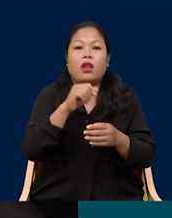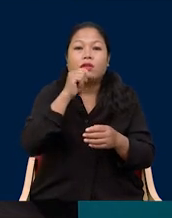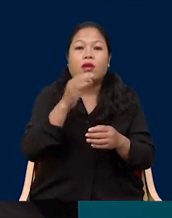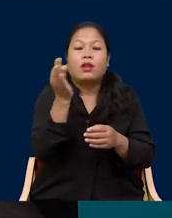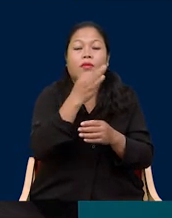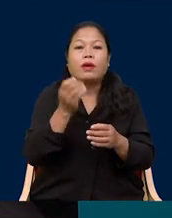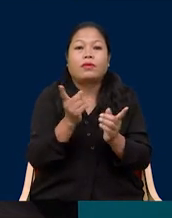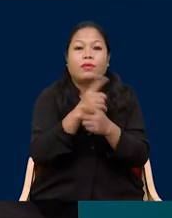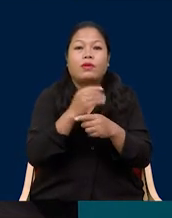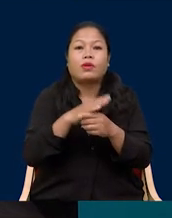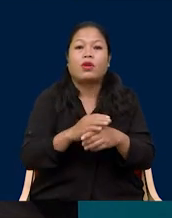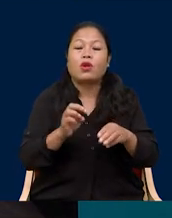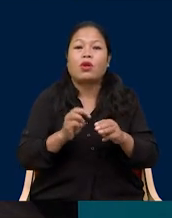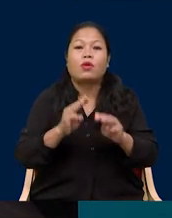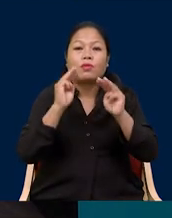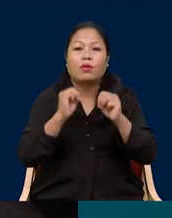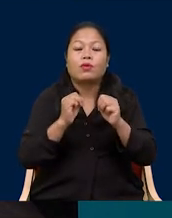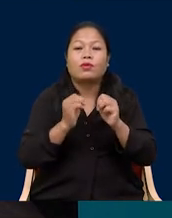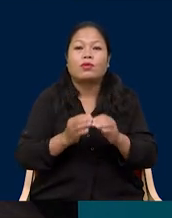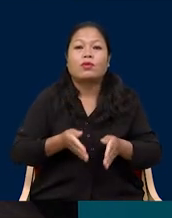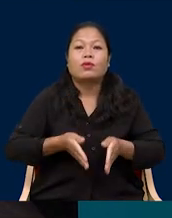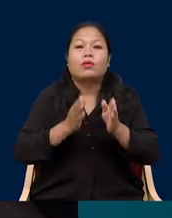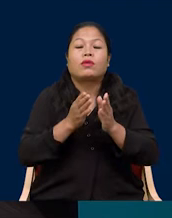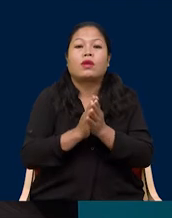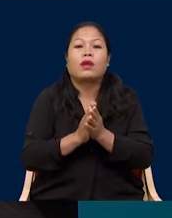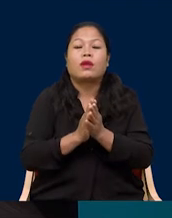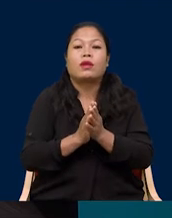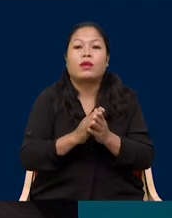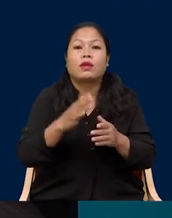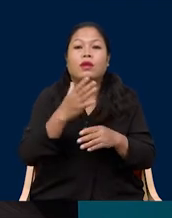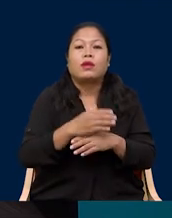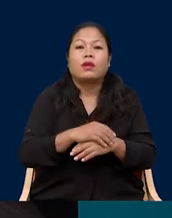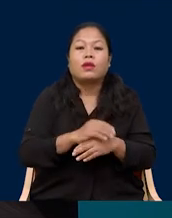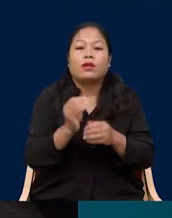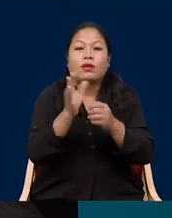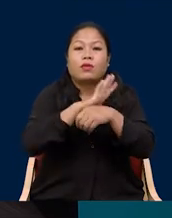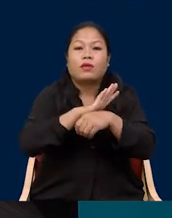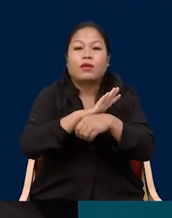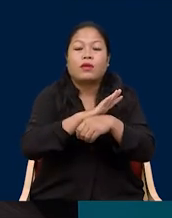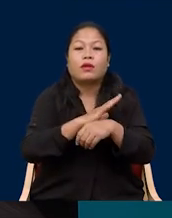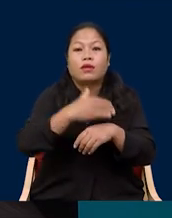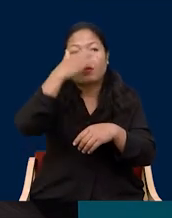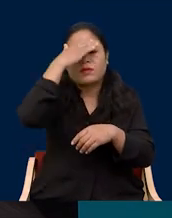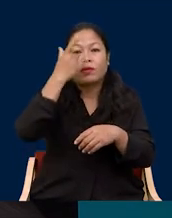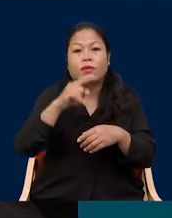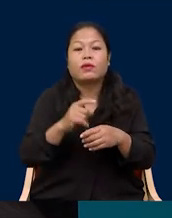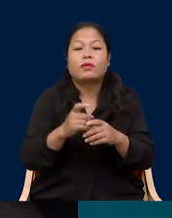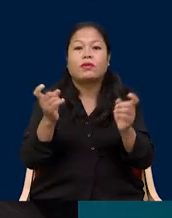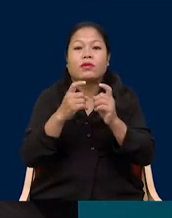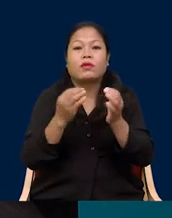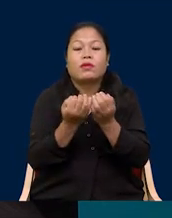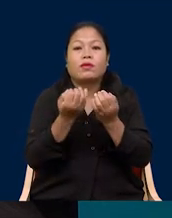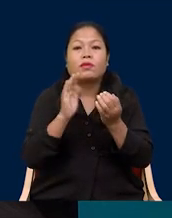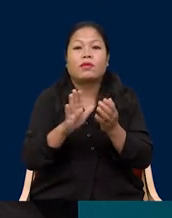लागि महत्त्वपूर्ण कदम चाल्नुपर्ने दशकमा प्रवेश गरेका छौँ र COVID-19 को महामारी बिचमा 26 जलवायु सम्मेलन